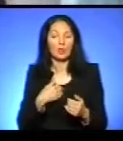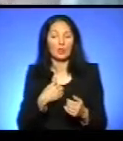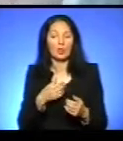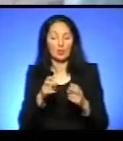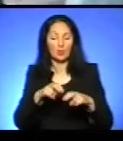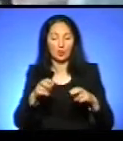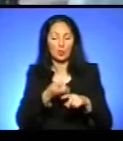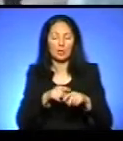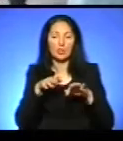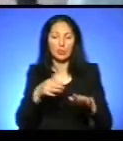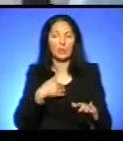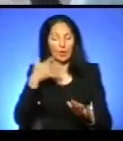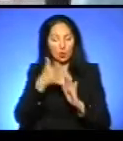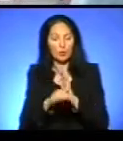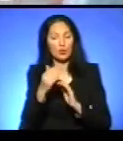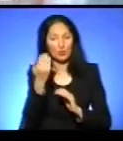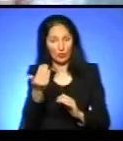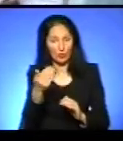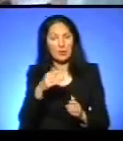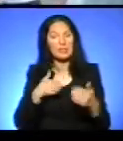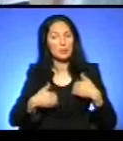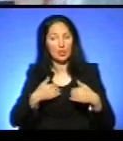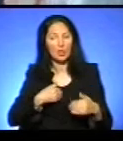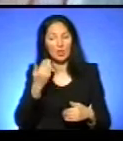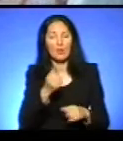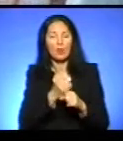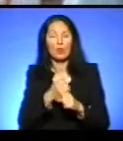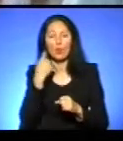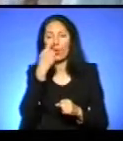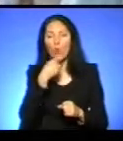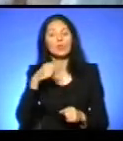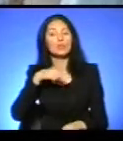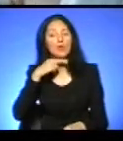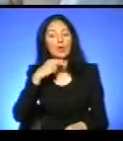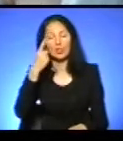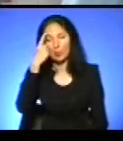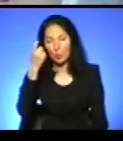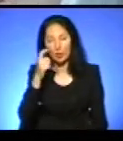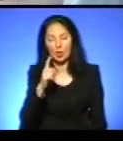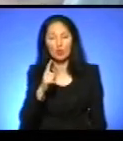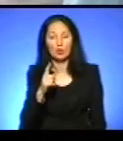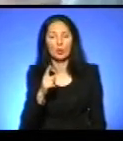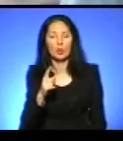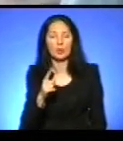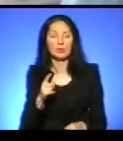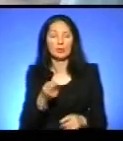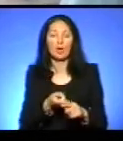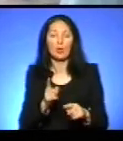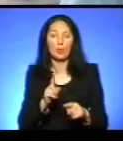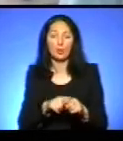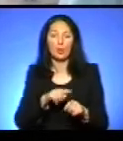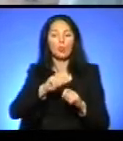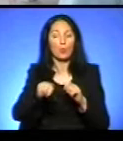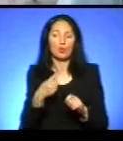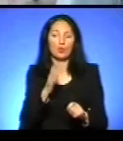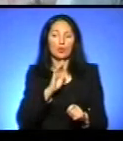вам розумію, що ви спішите, я вам роблю усне зауваження. І одночасно вас попереджаю, що повторного роду правопорушення